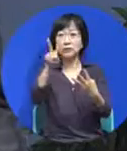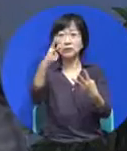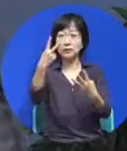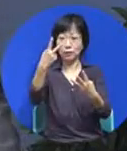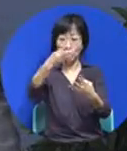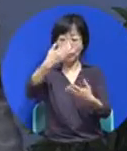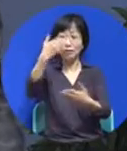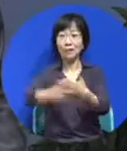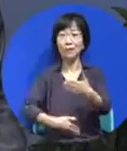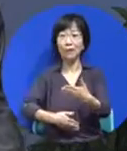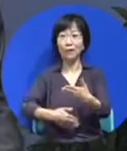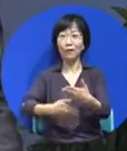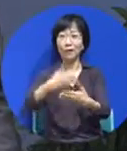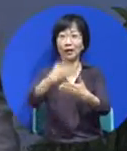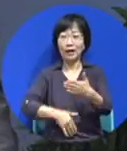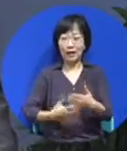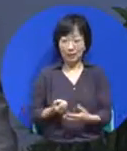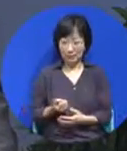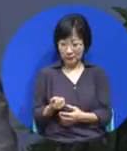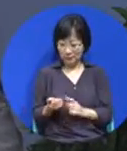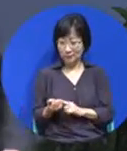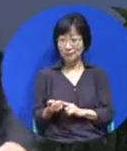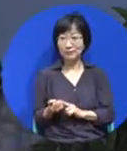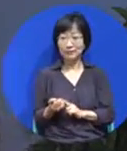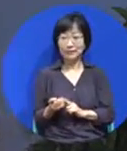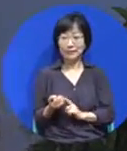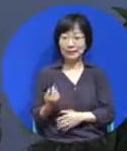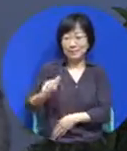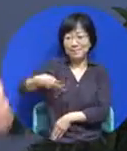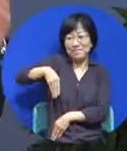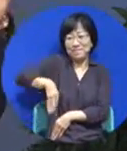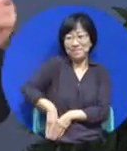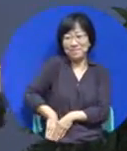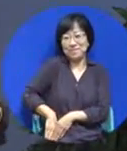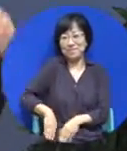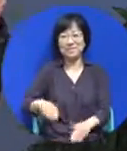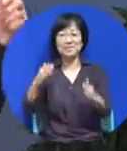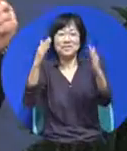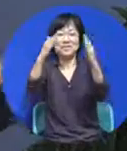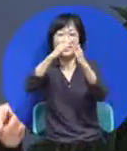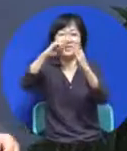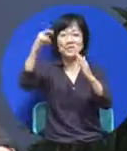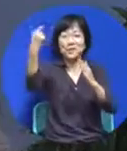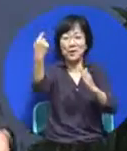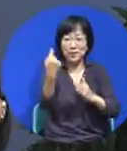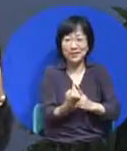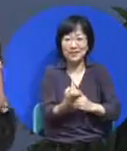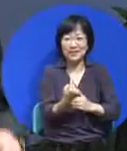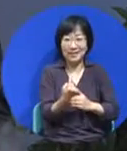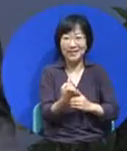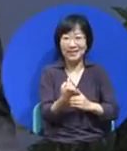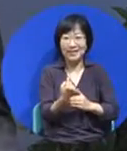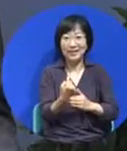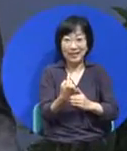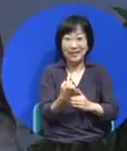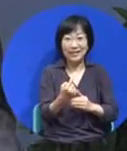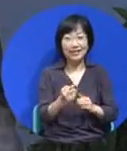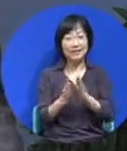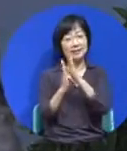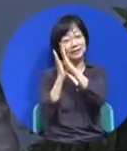so much, there was still about 2/3 of the money left. 그리고 이제 호주머니 탁 넣어갖고 이제 집에 와가지고 걸어놓고 이제 자야